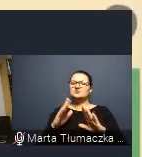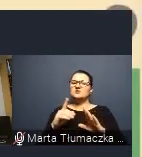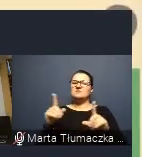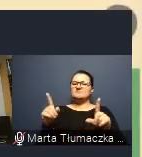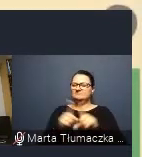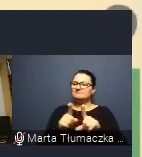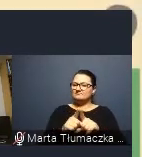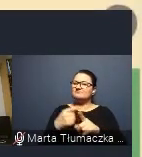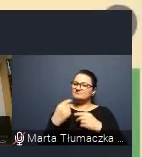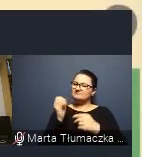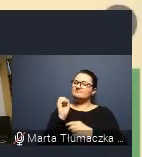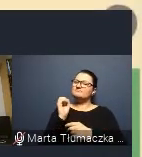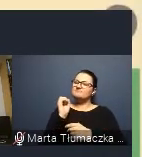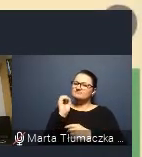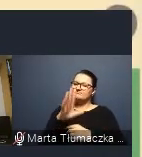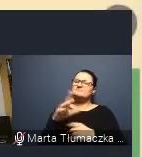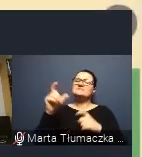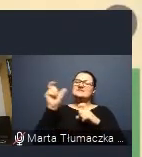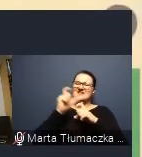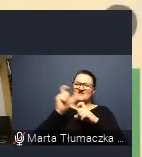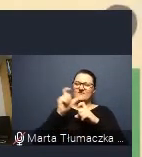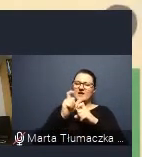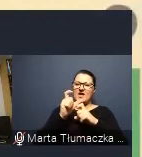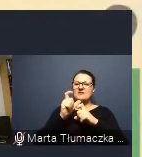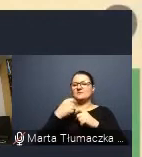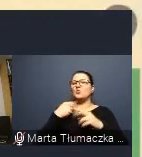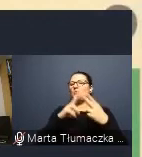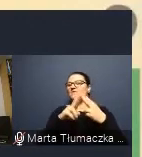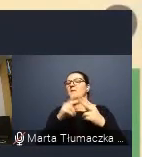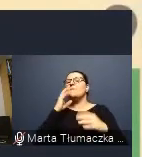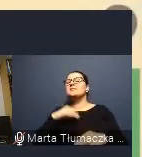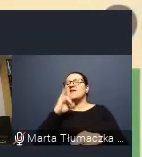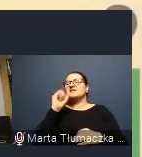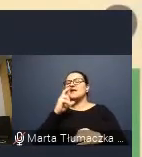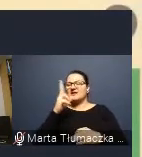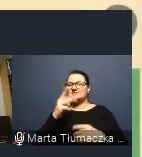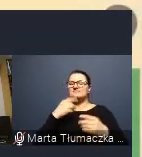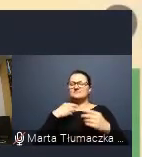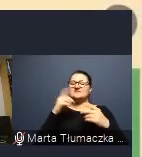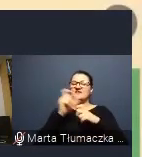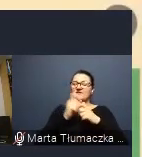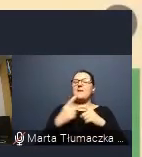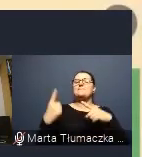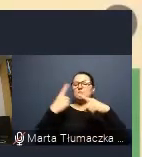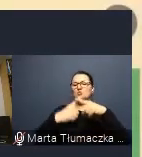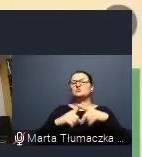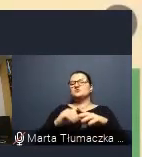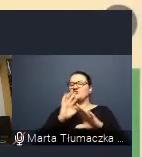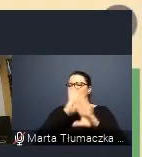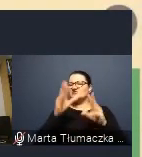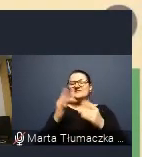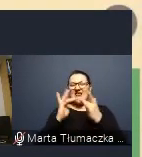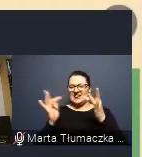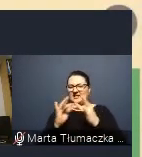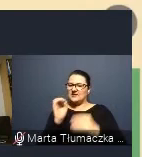Państwo dostaniecie razem z certyfikatami, tak jestem umówiona z panem Jackiem, te wszystkie linki, żeby można było sobie